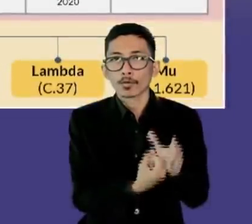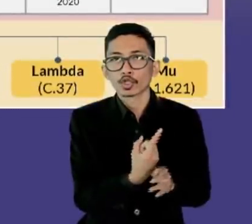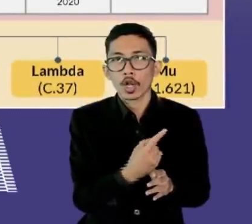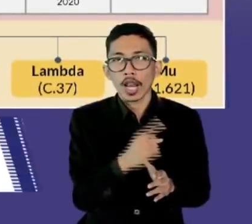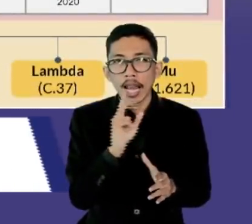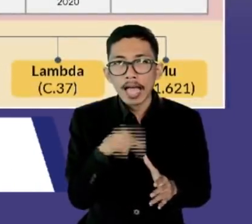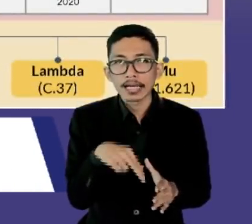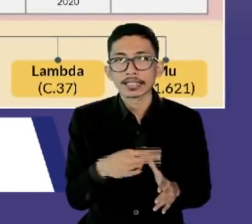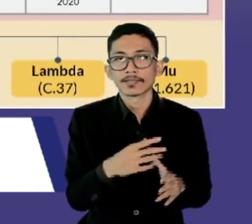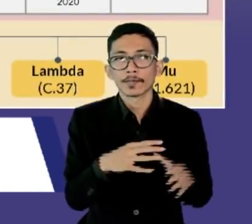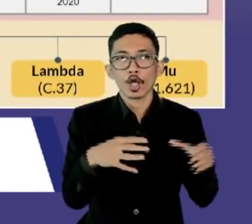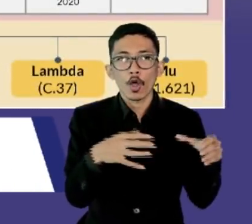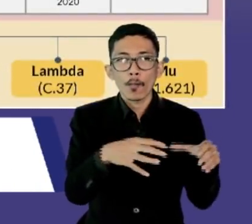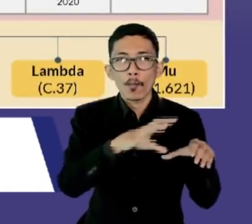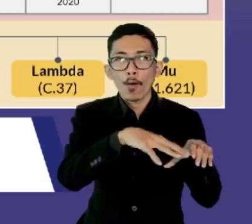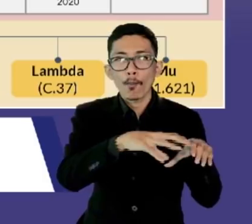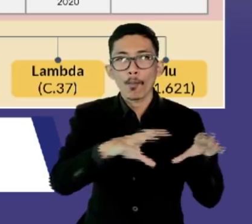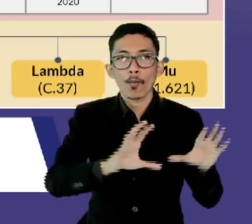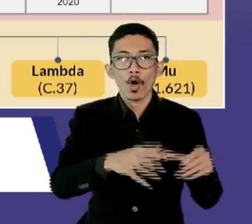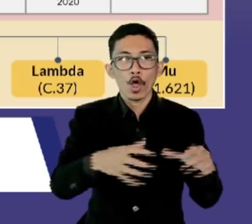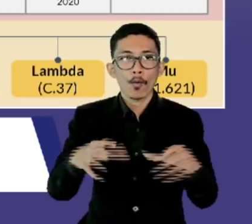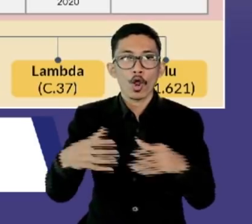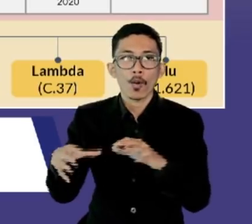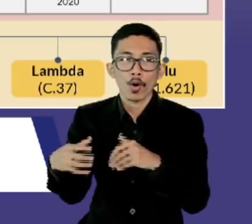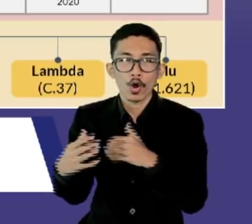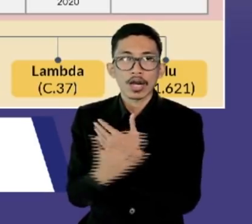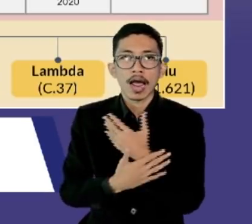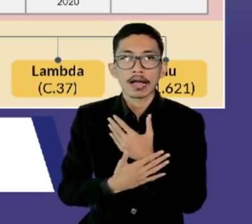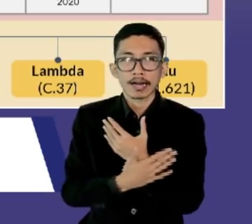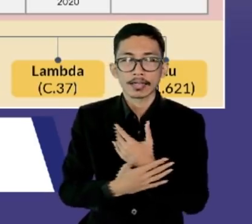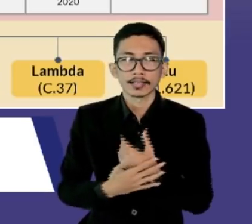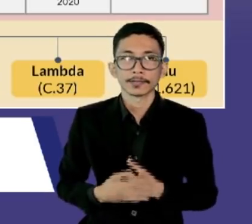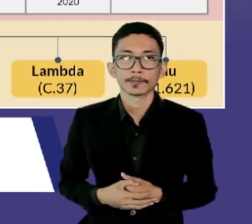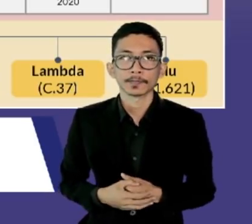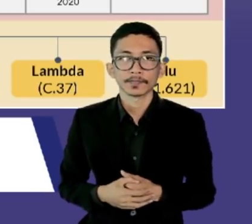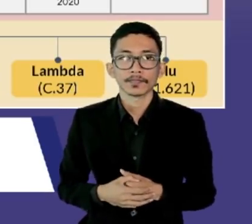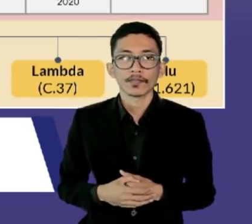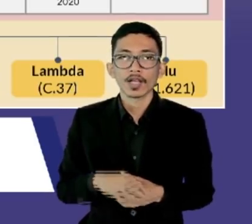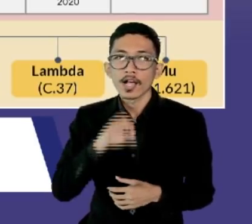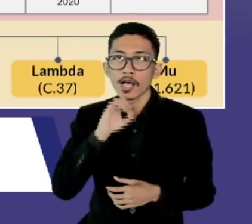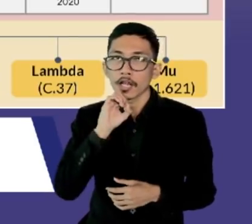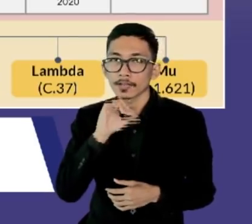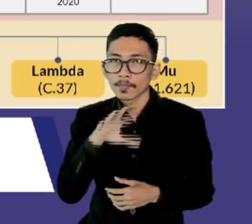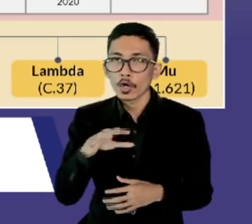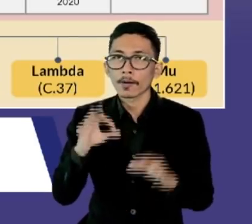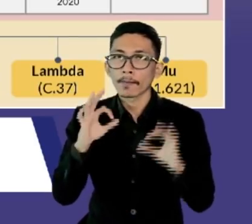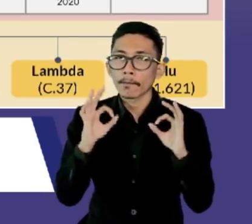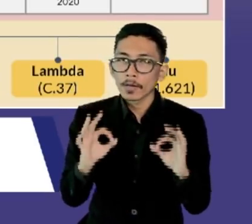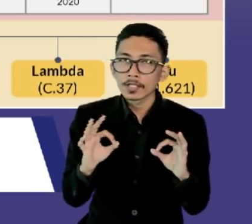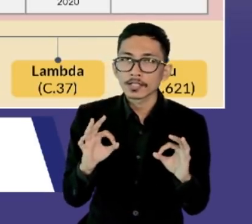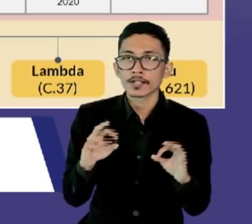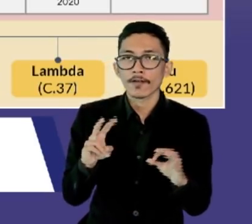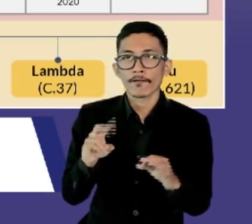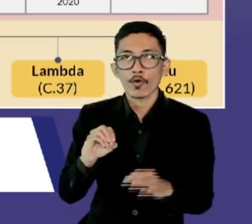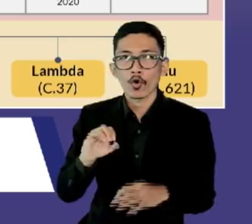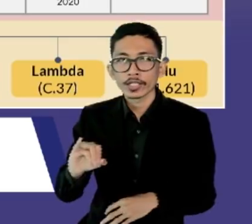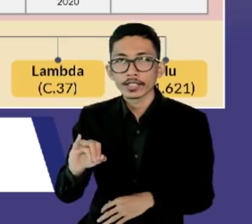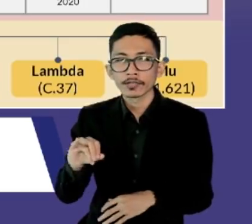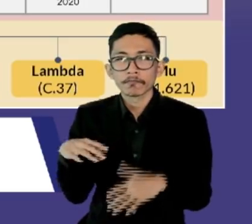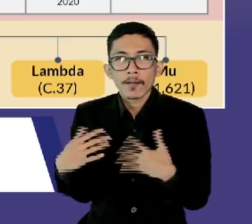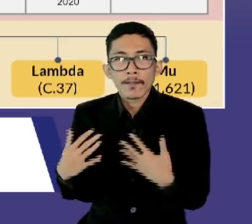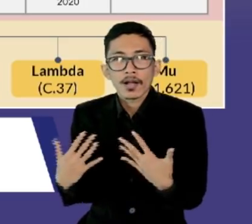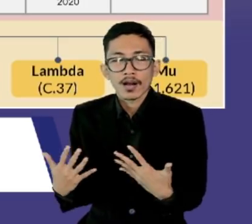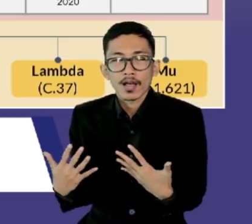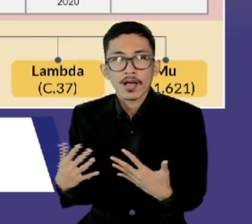di beberapa negara. Sehingga respon yang tepat dalam menghadapi keberadaan varian VOI ini